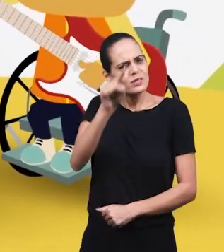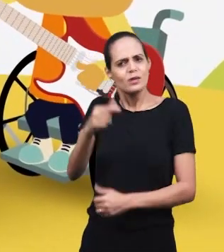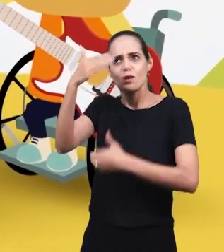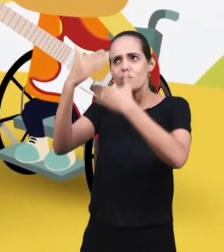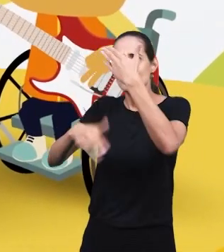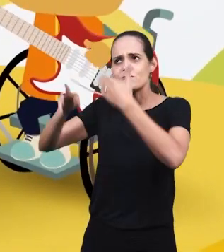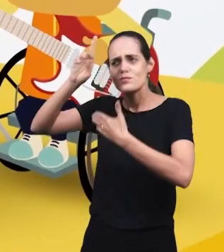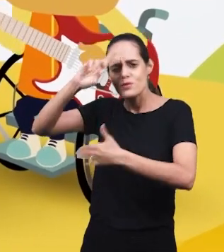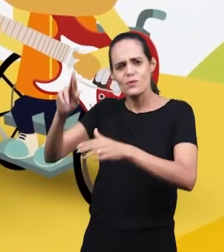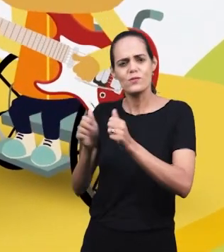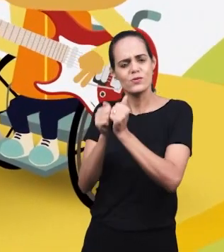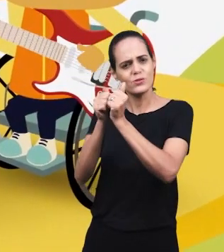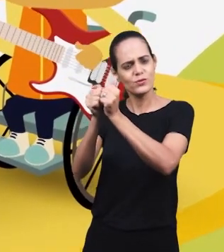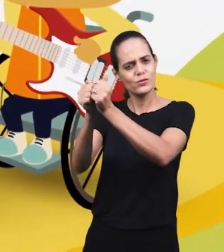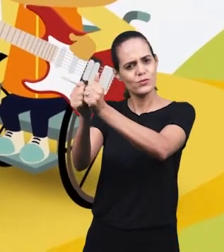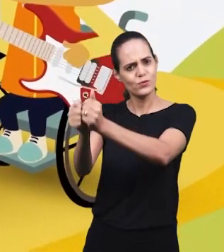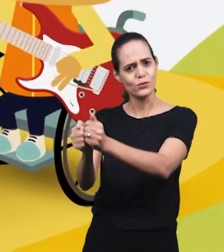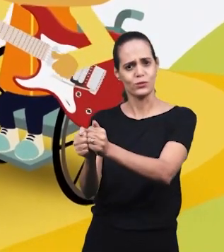minha presença